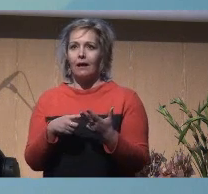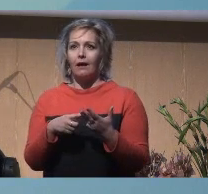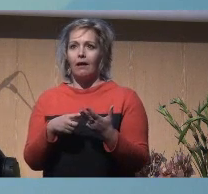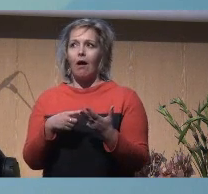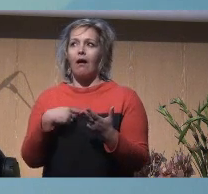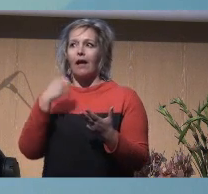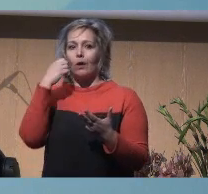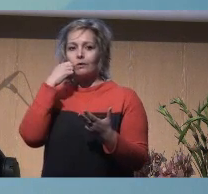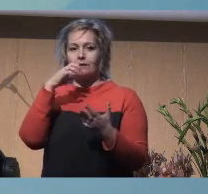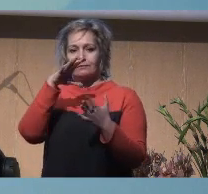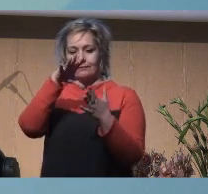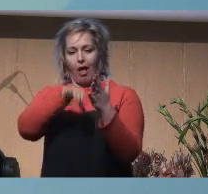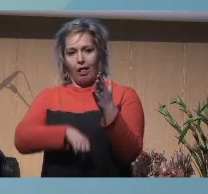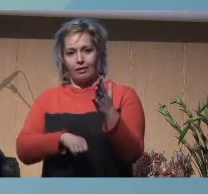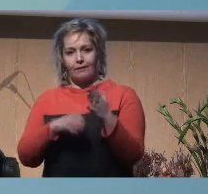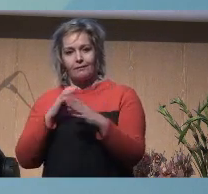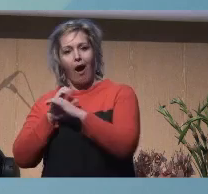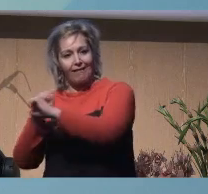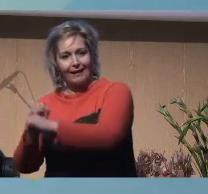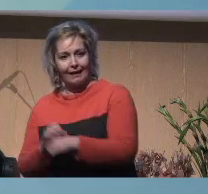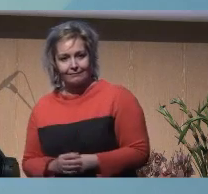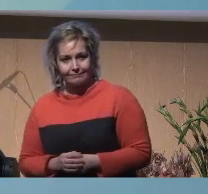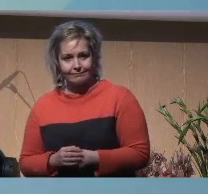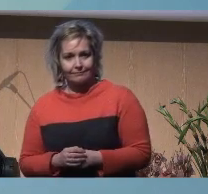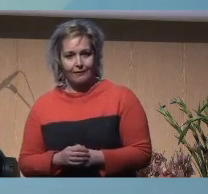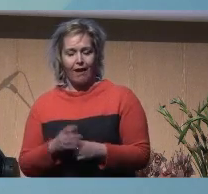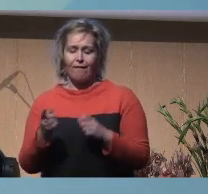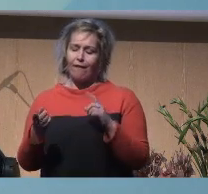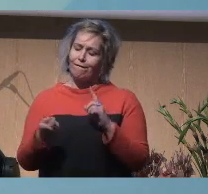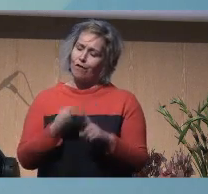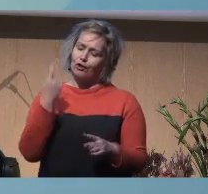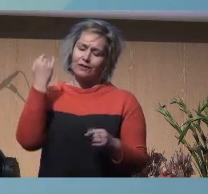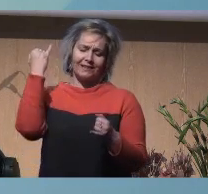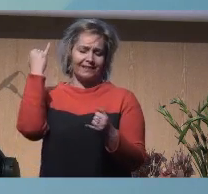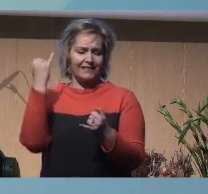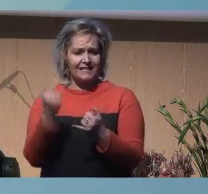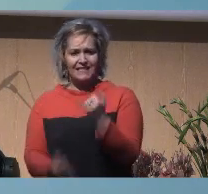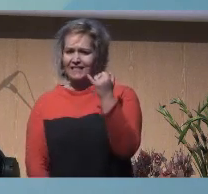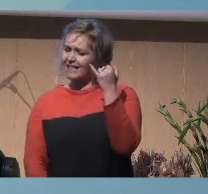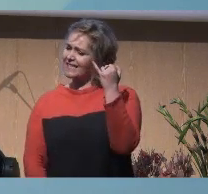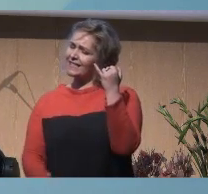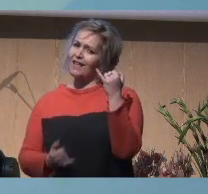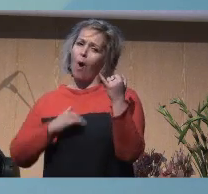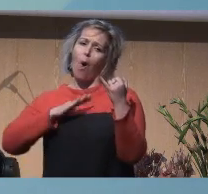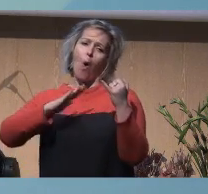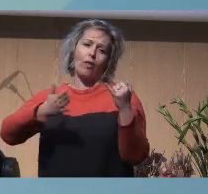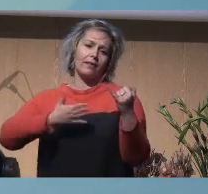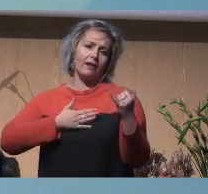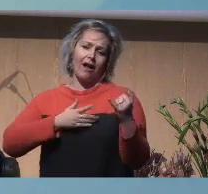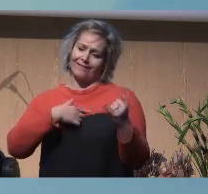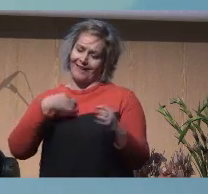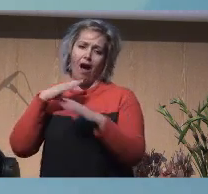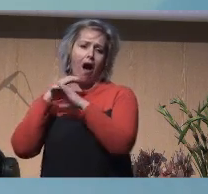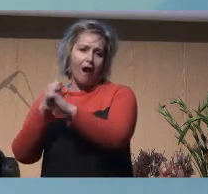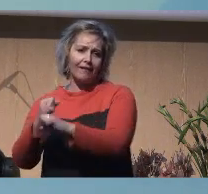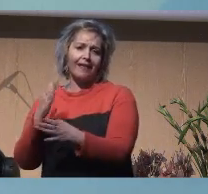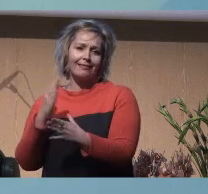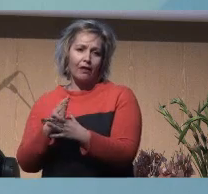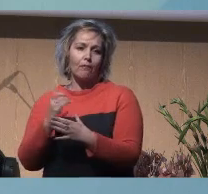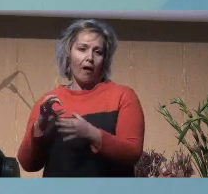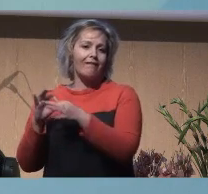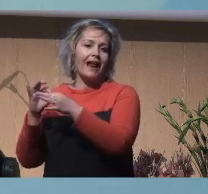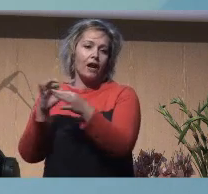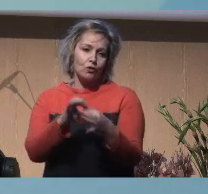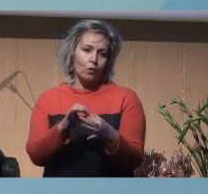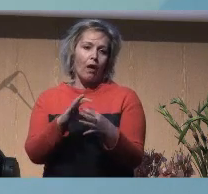husker vi er alle avhengige. Fra første til siste åndedrett er vi avhengige nettopp av